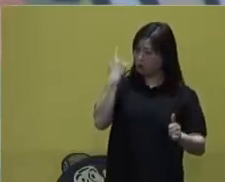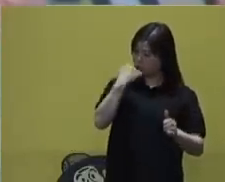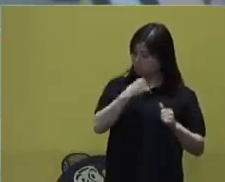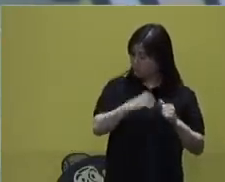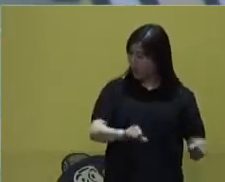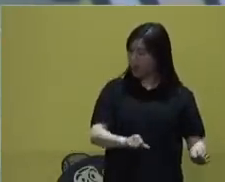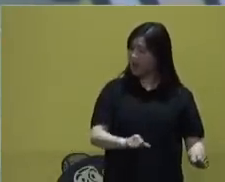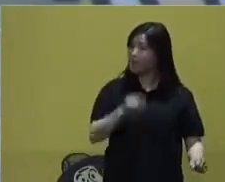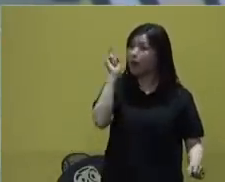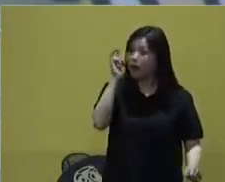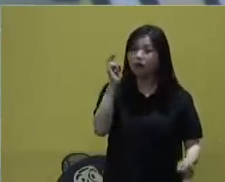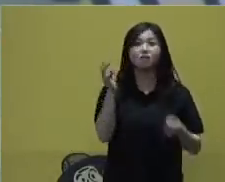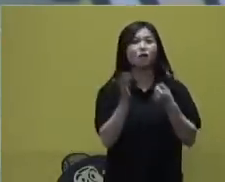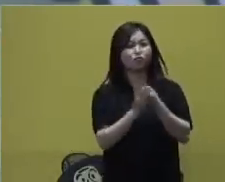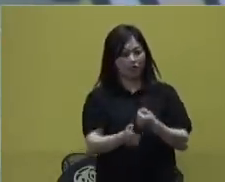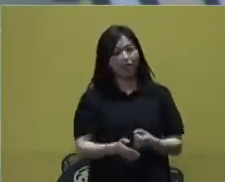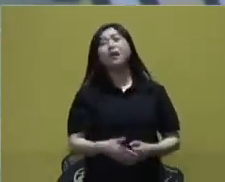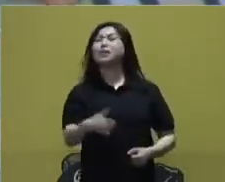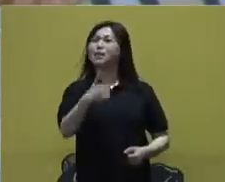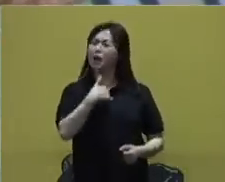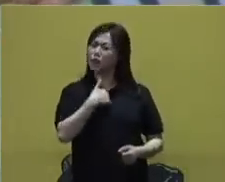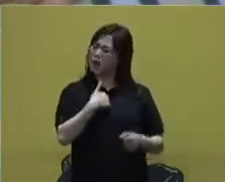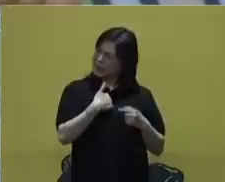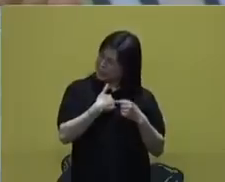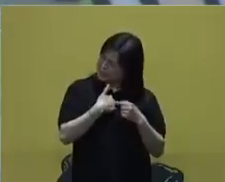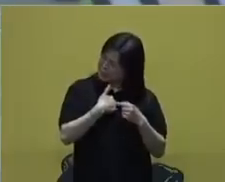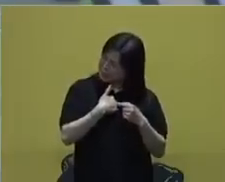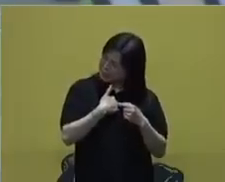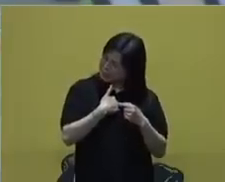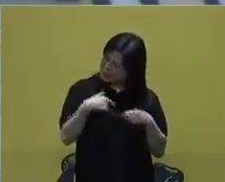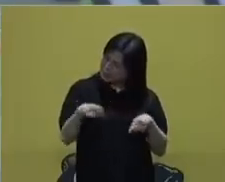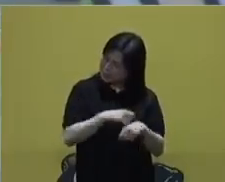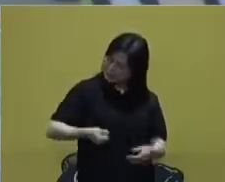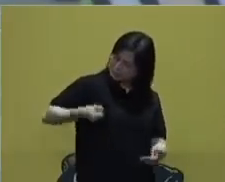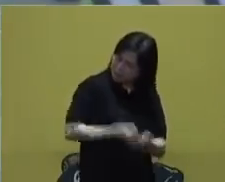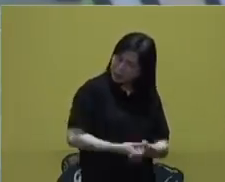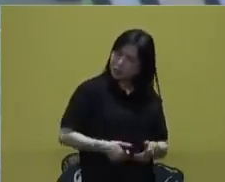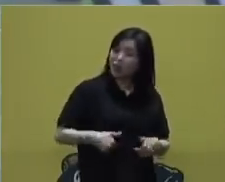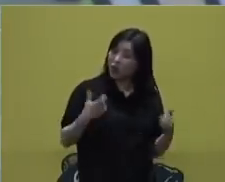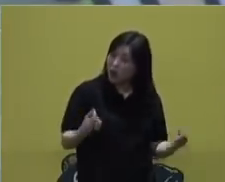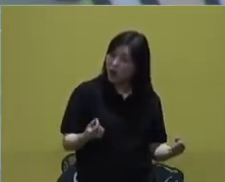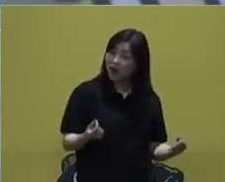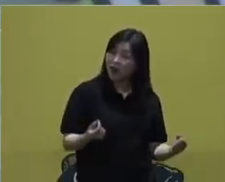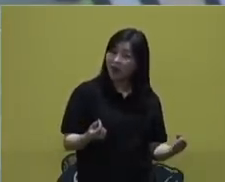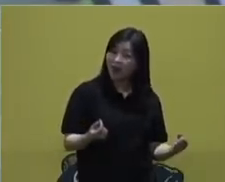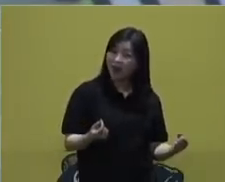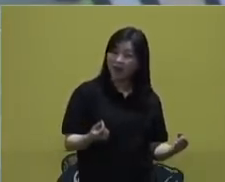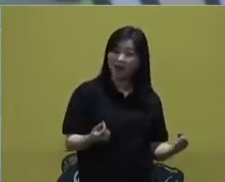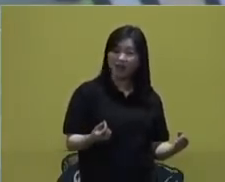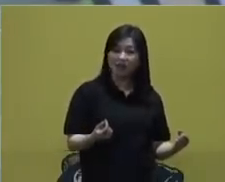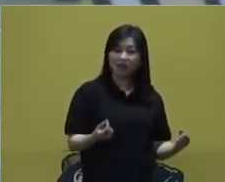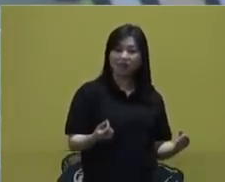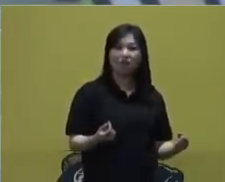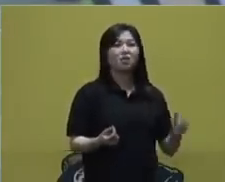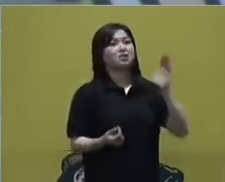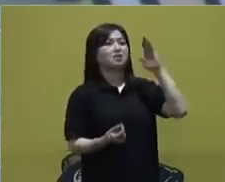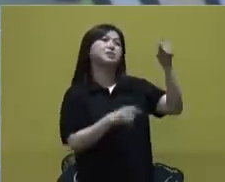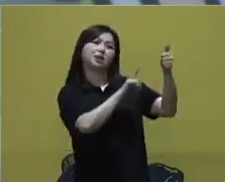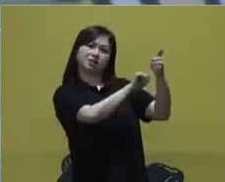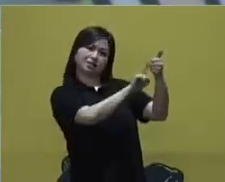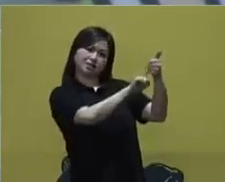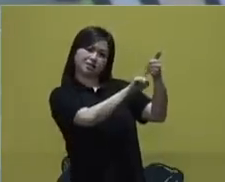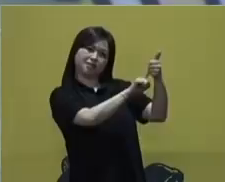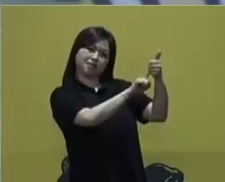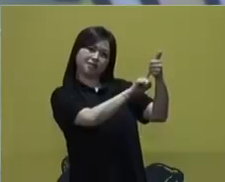그러다 보니까 자기도 뭔가 해야 돼. 그래서 사실은 우리가 한편으로는 김정은